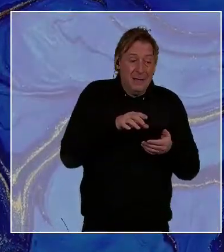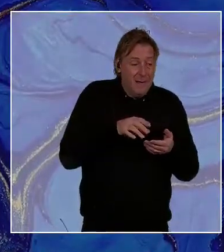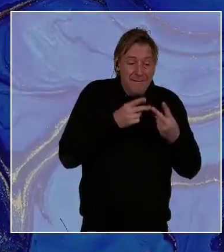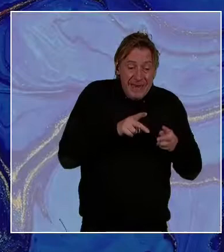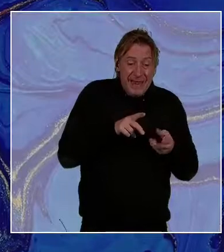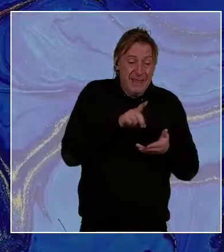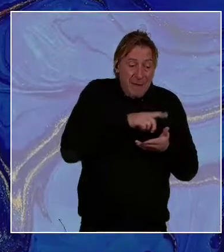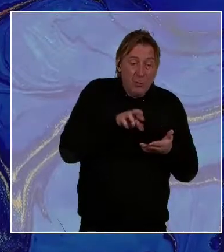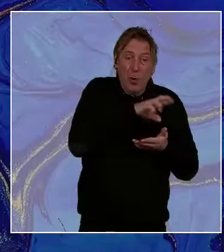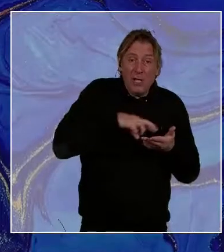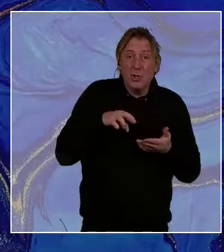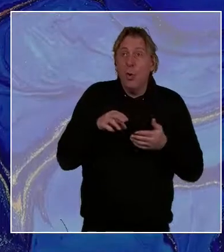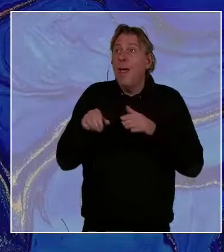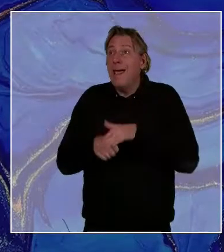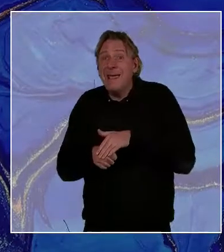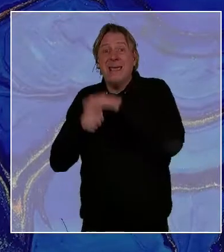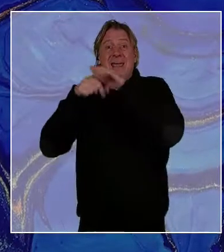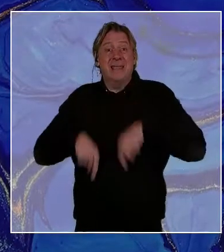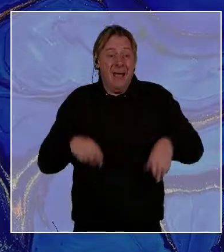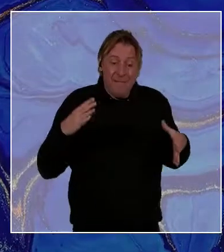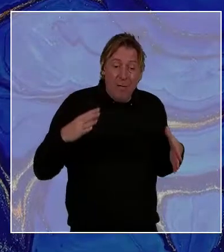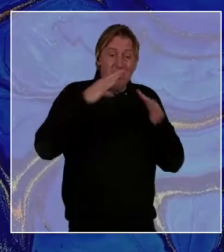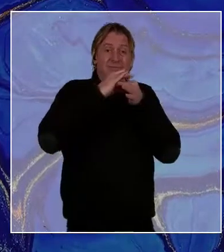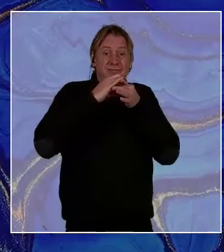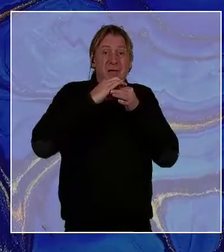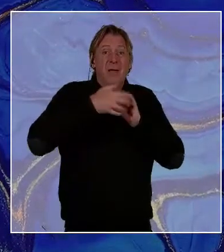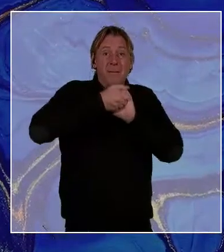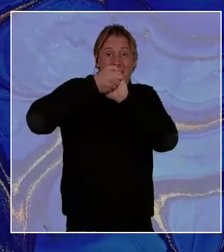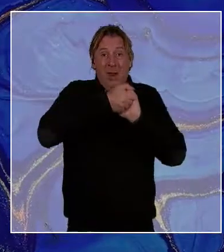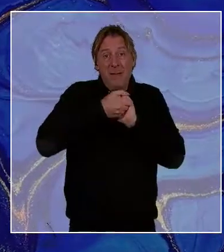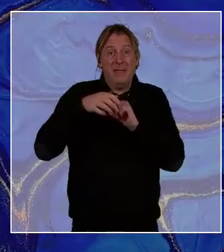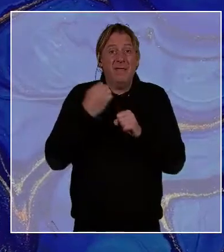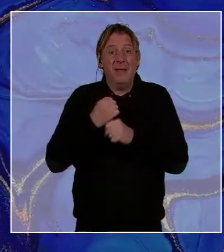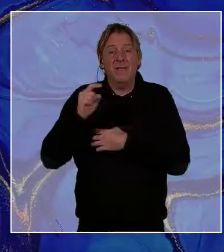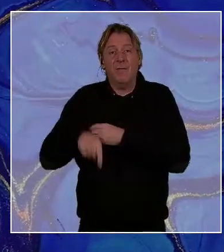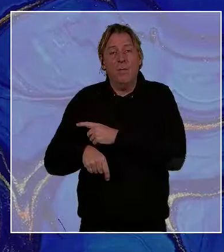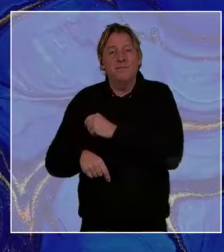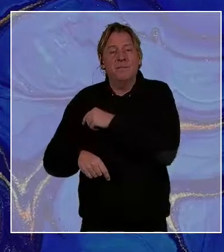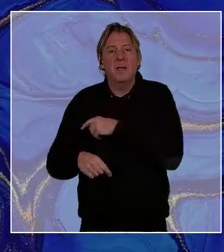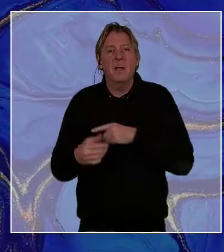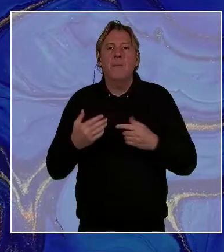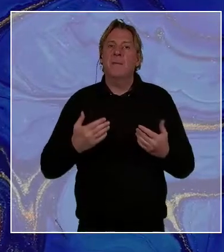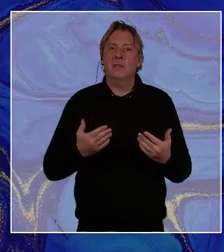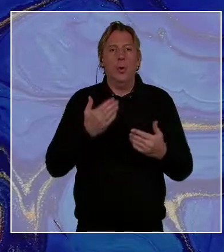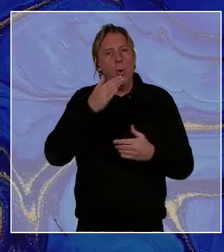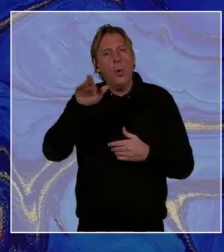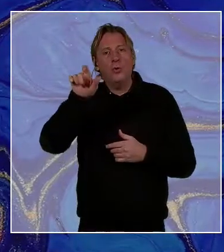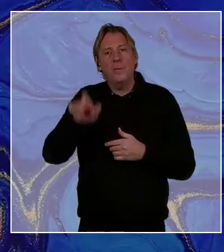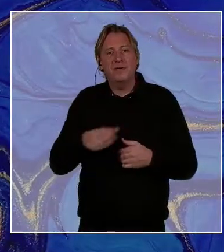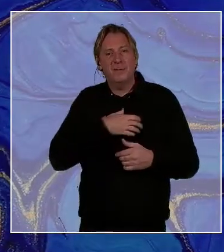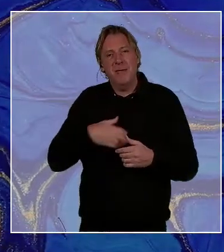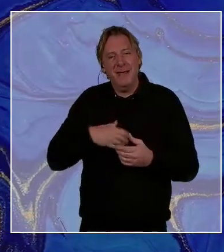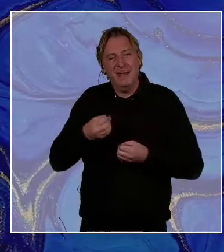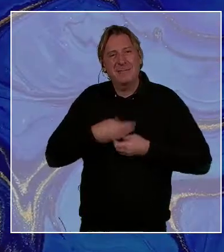retourner à Manchester, parce que j'ai quelques questions à poser, j'aimerais vous demander d'écouter un autre maire pendant